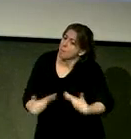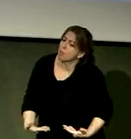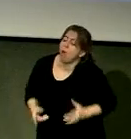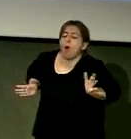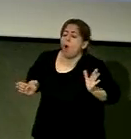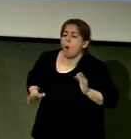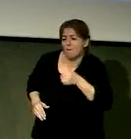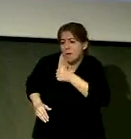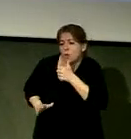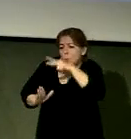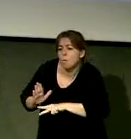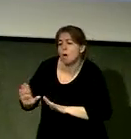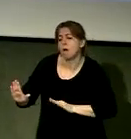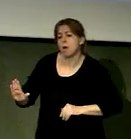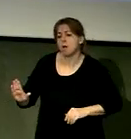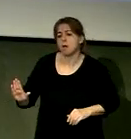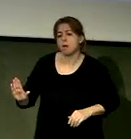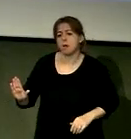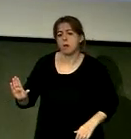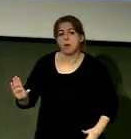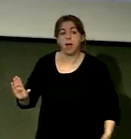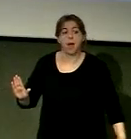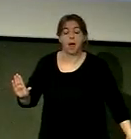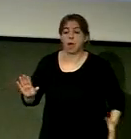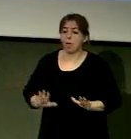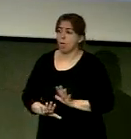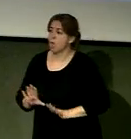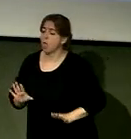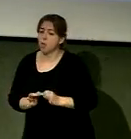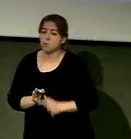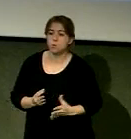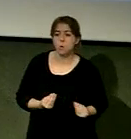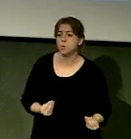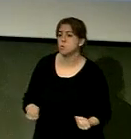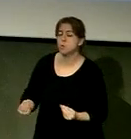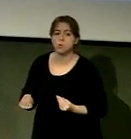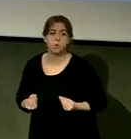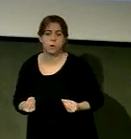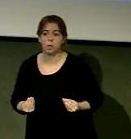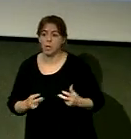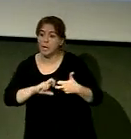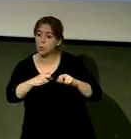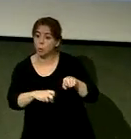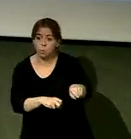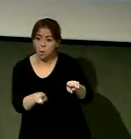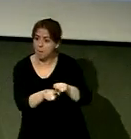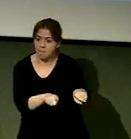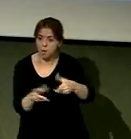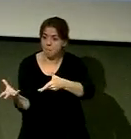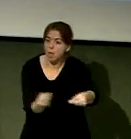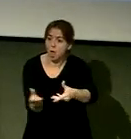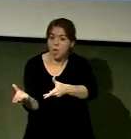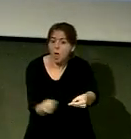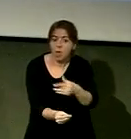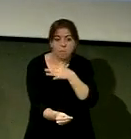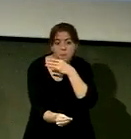concrets auxquels il faudra trouver des solutions. Mais les structures n'évoluent pas aussi vite que les patients. Et